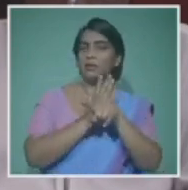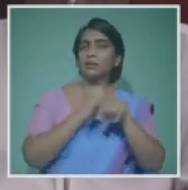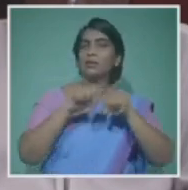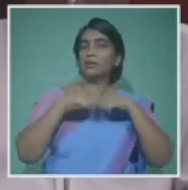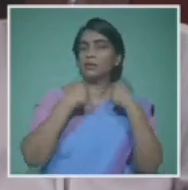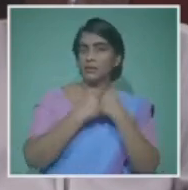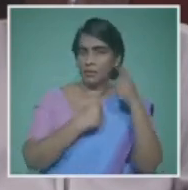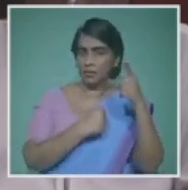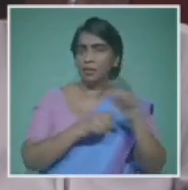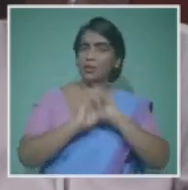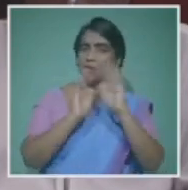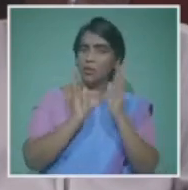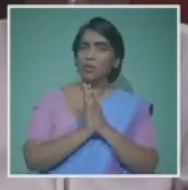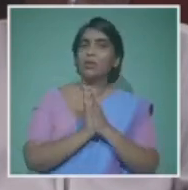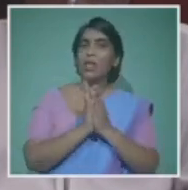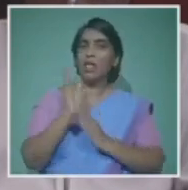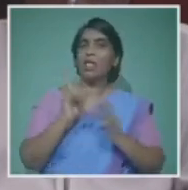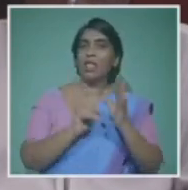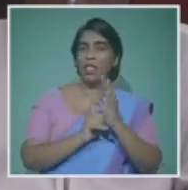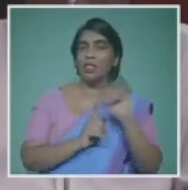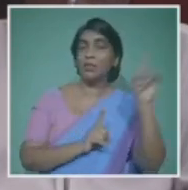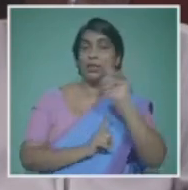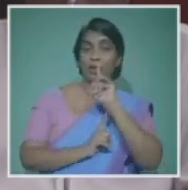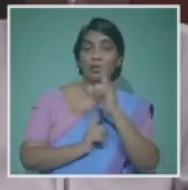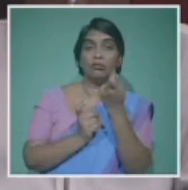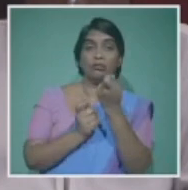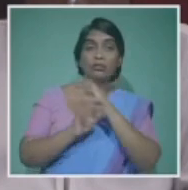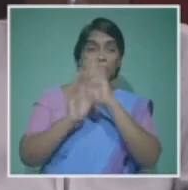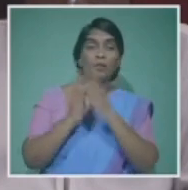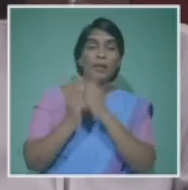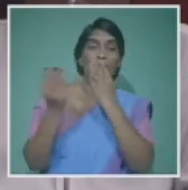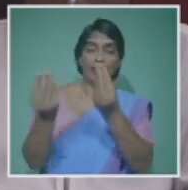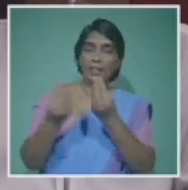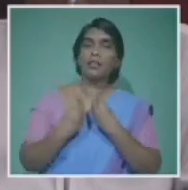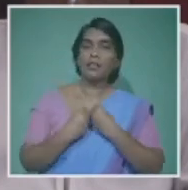transparency interest lagi silu menteri urut kira waktu perkasa mana